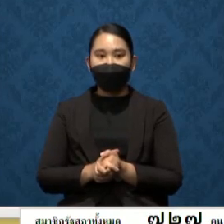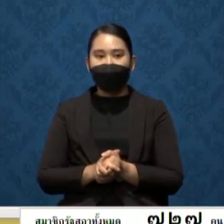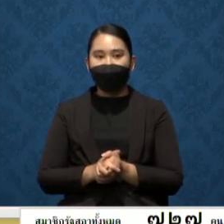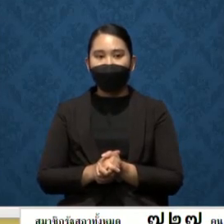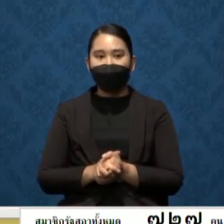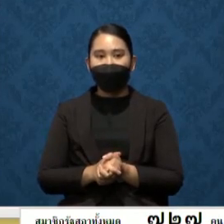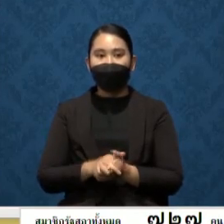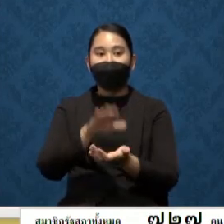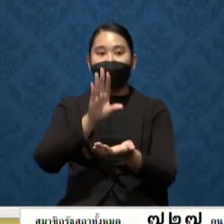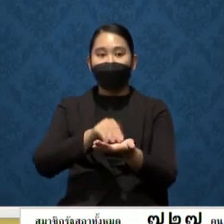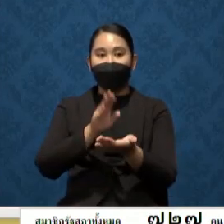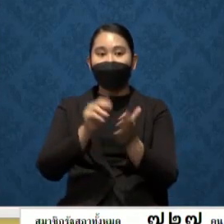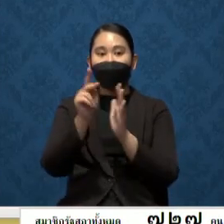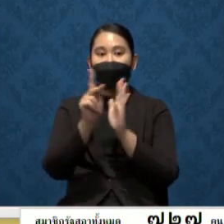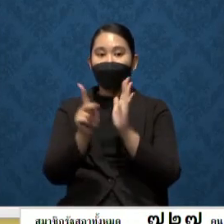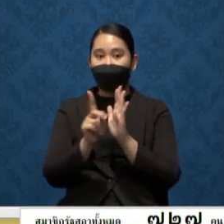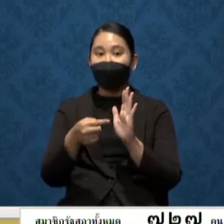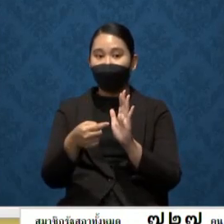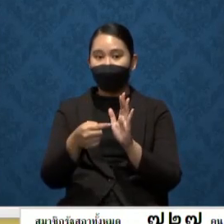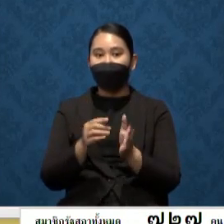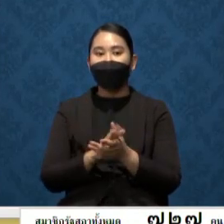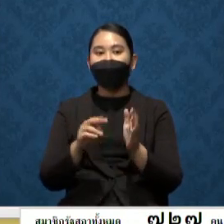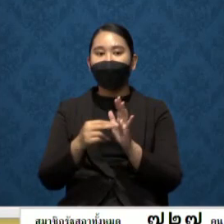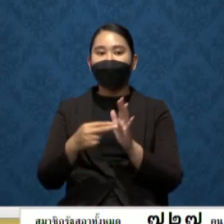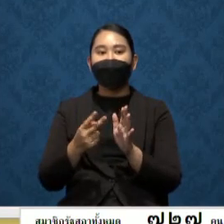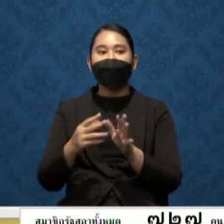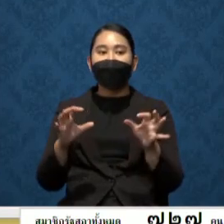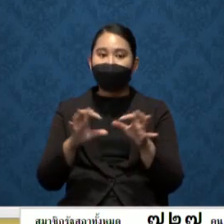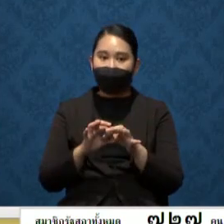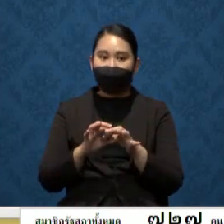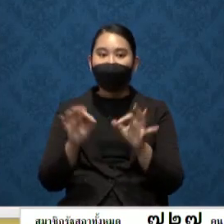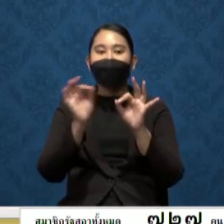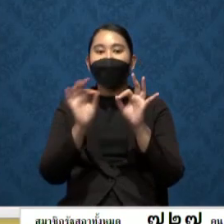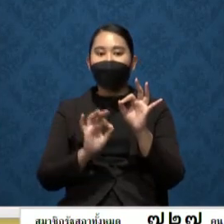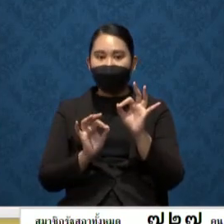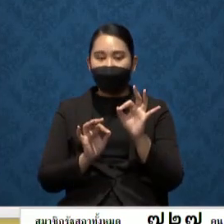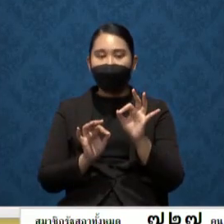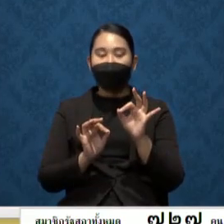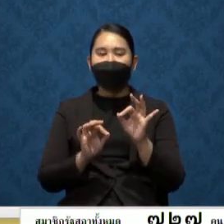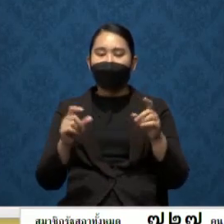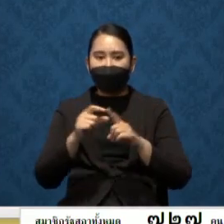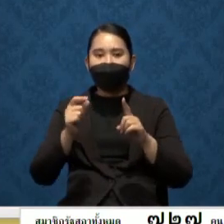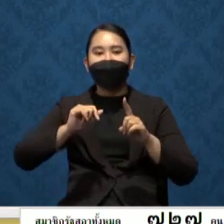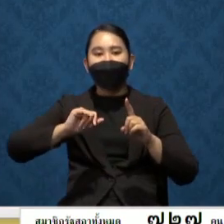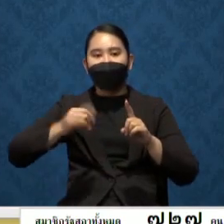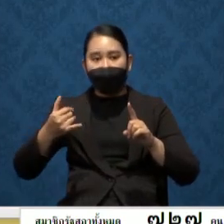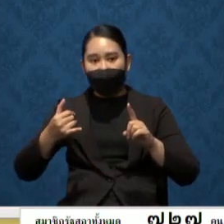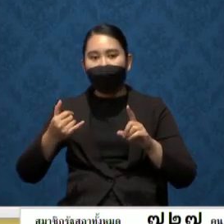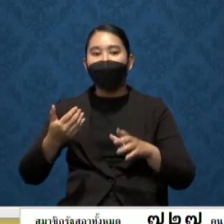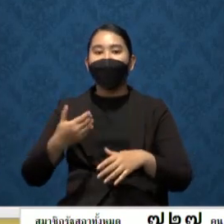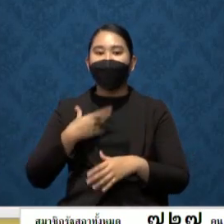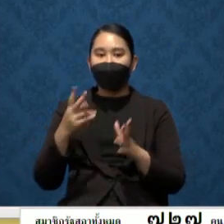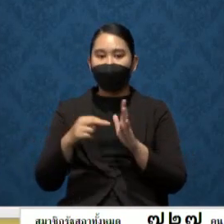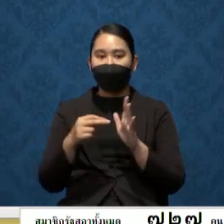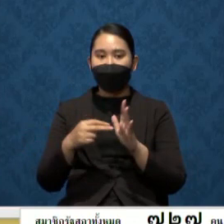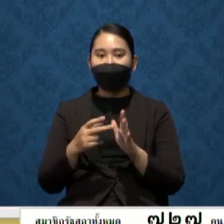ที่บัญญัติในร่างกฏหมายดังกล่าวนี้นะครับมันติดด้วยข้อความในส่วนของข้อยกเว้นนี่แหละครับมันก็เลยจะ